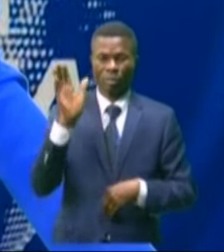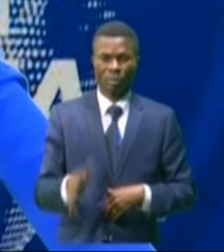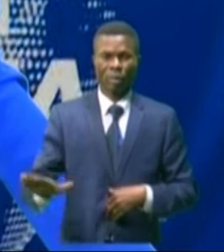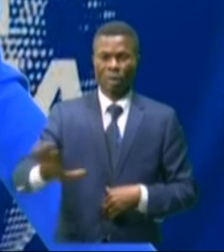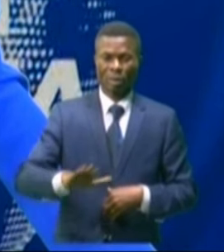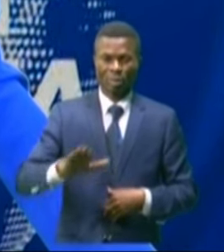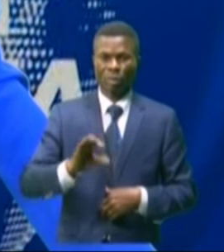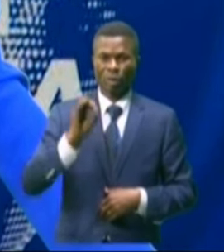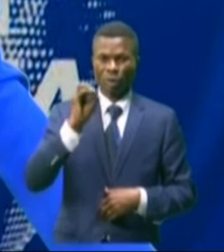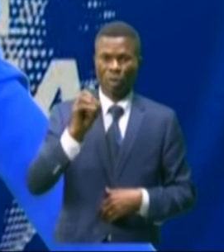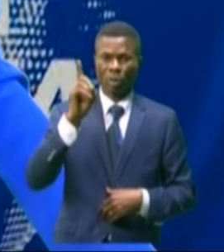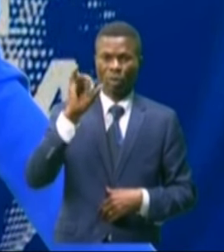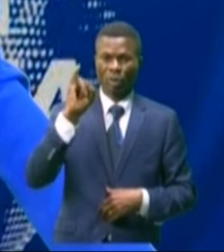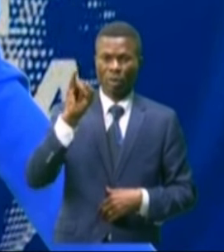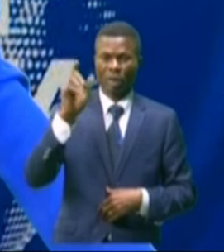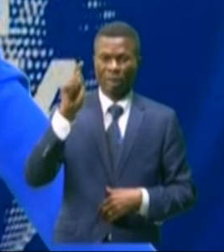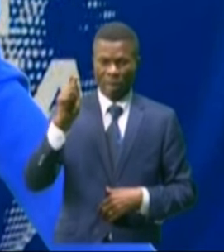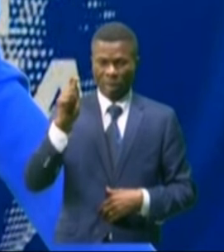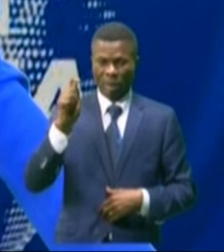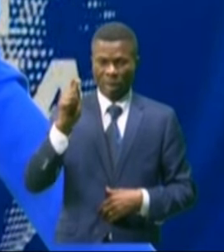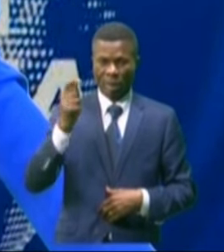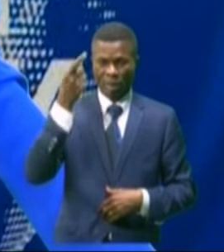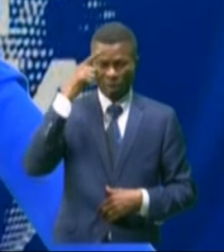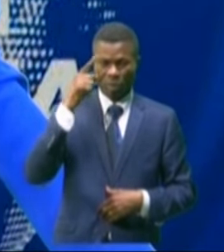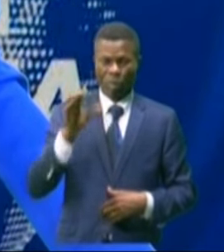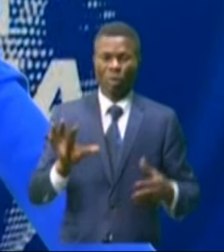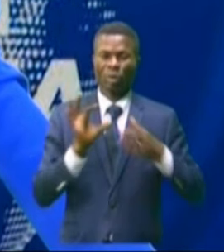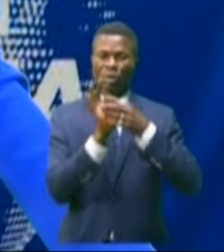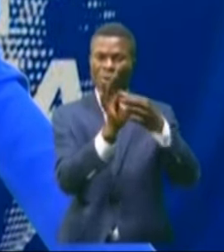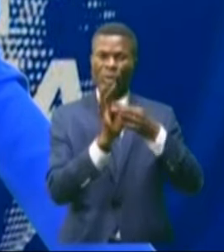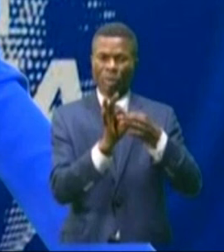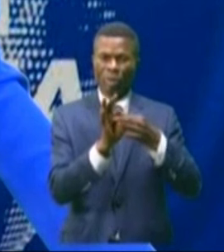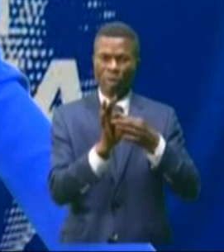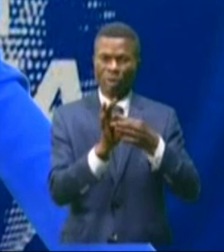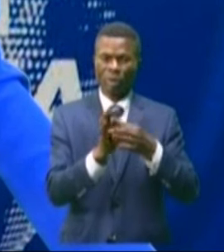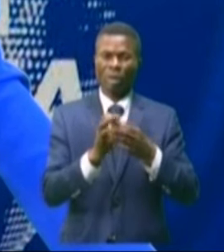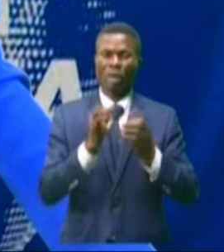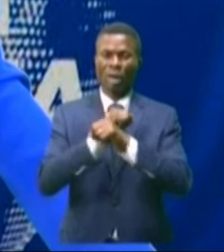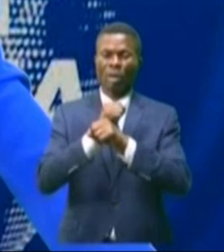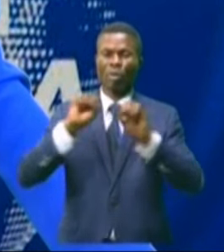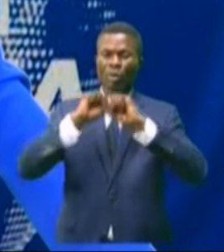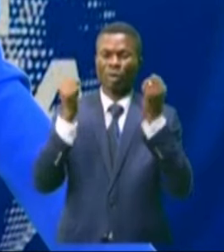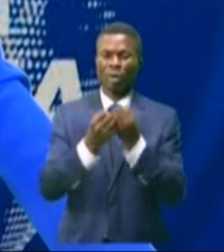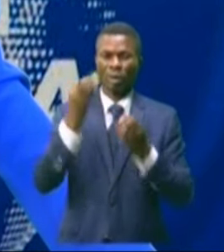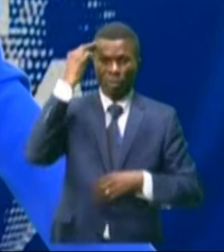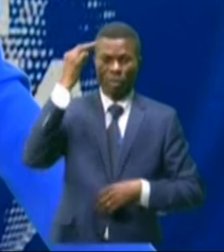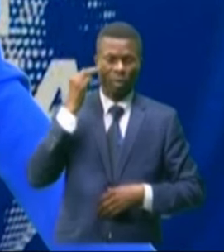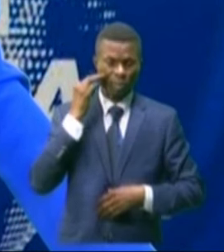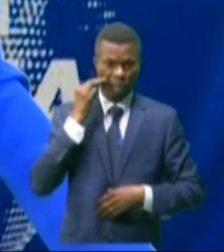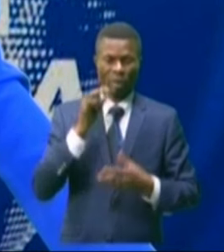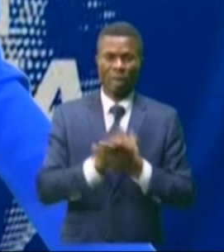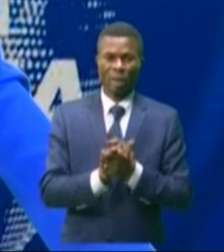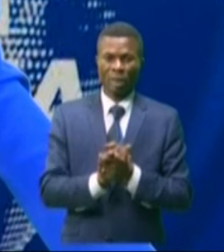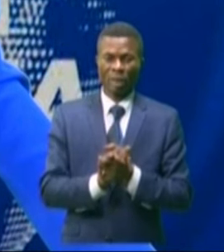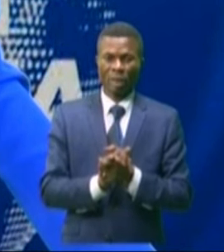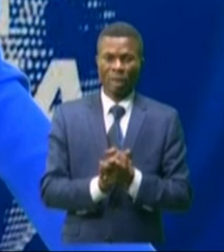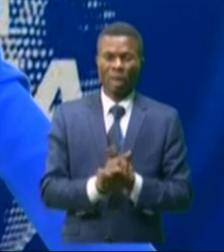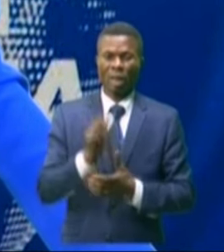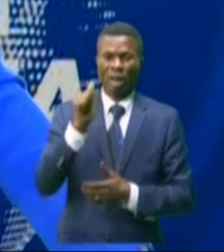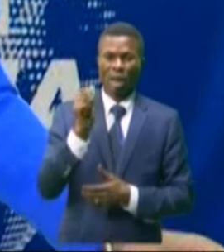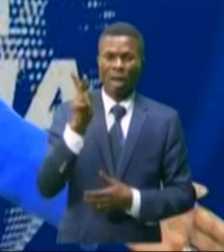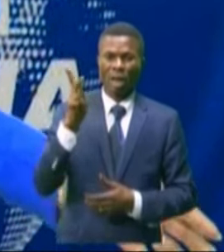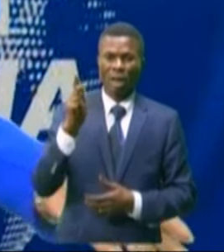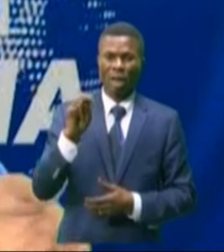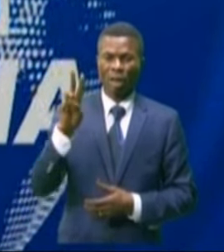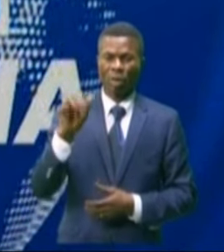de l'OIT, qui plaide pour le rattachement de la prévoyance sociale, le ministre Ephraim Akwakwa a eu